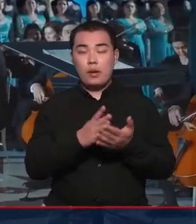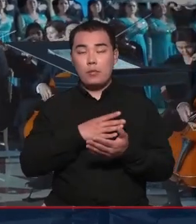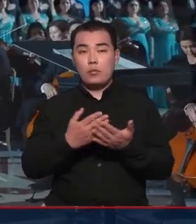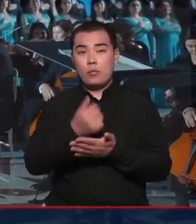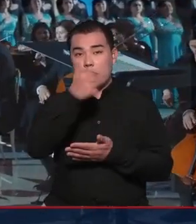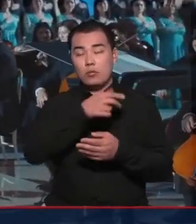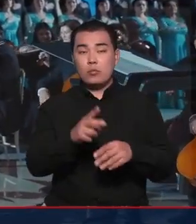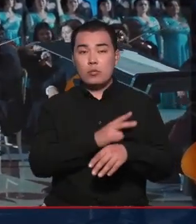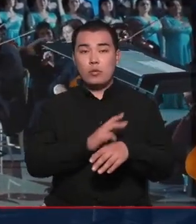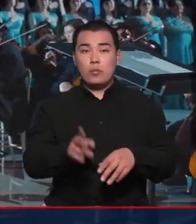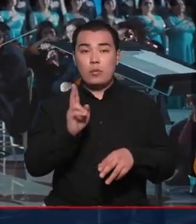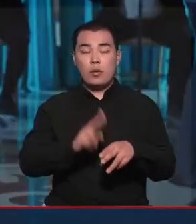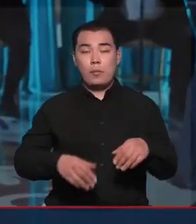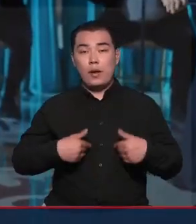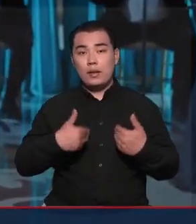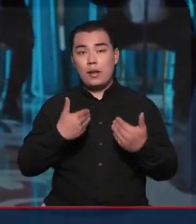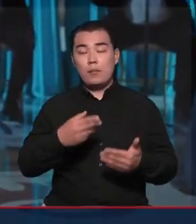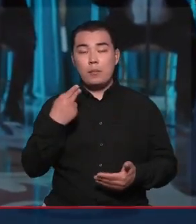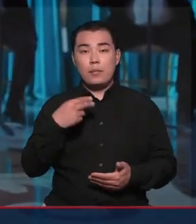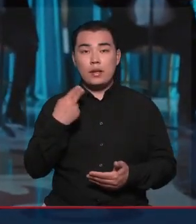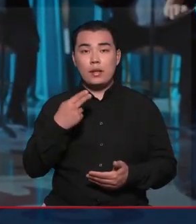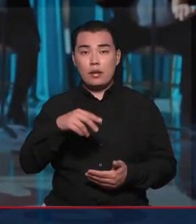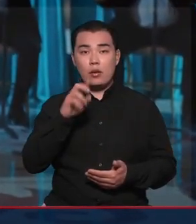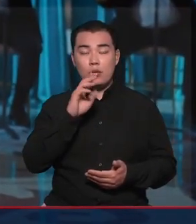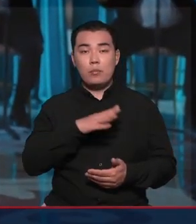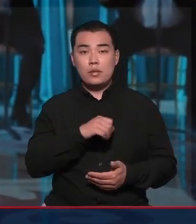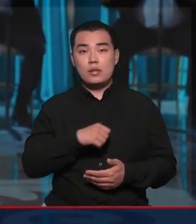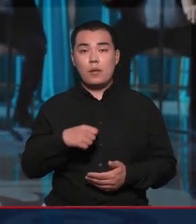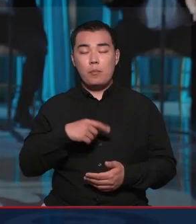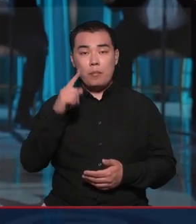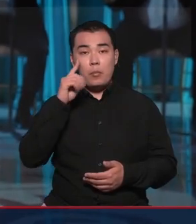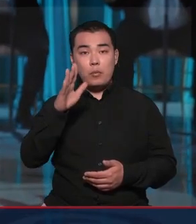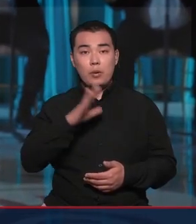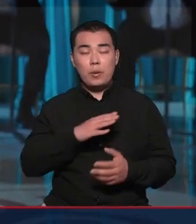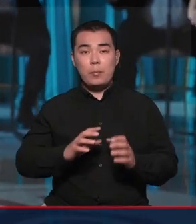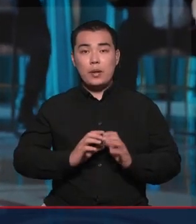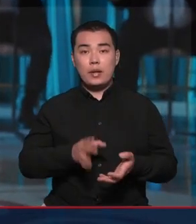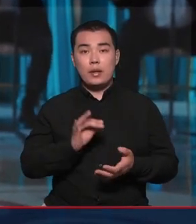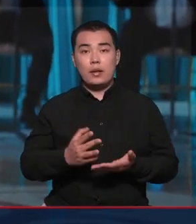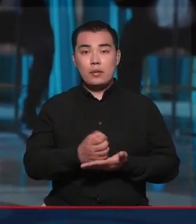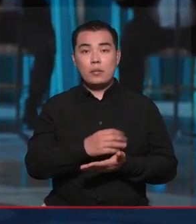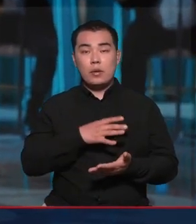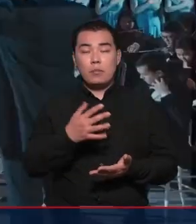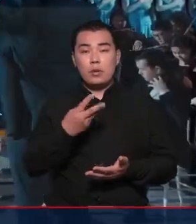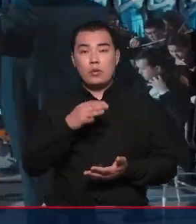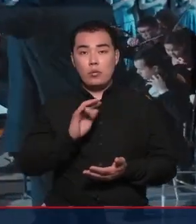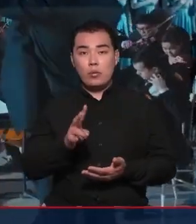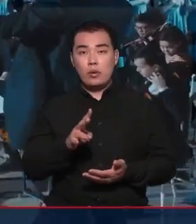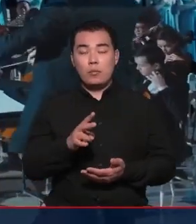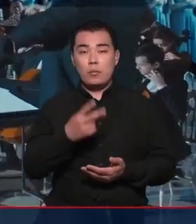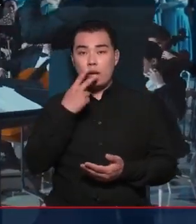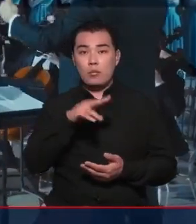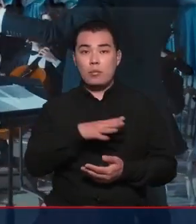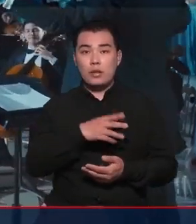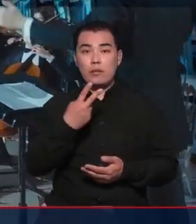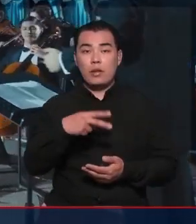новогоднюю ночь, сразу после поздравления президента страны, стало одним из самых популярных в мире и набрало миллионные просмотры.